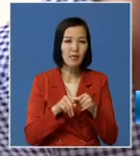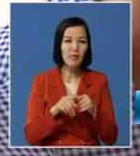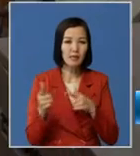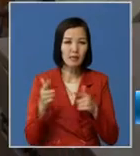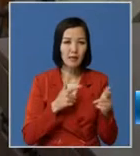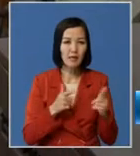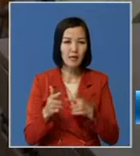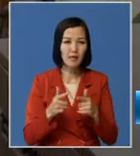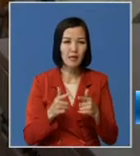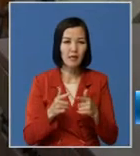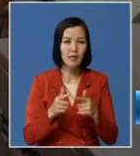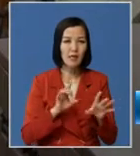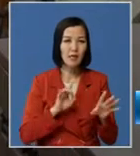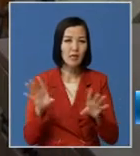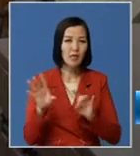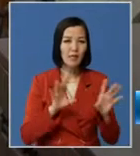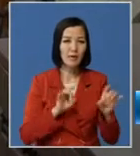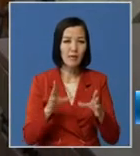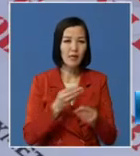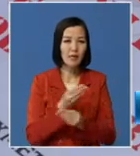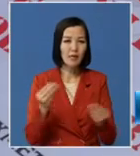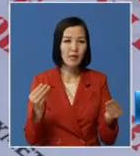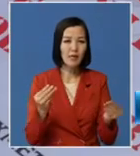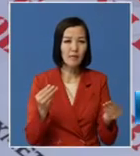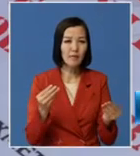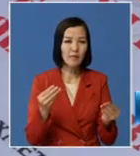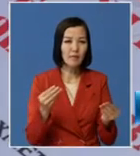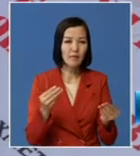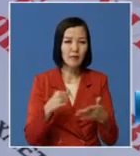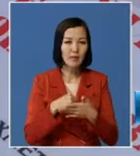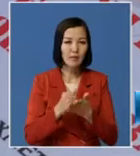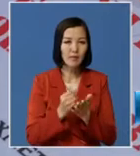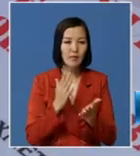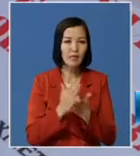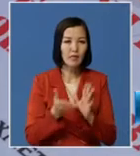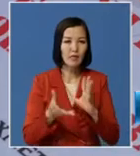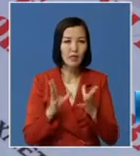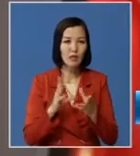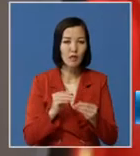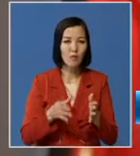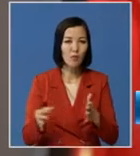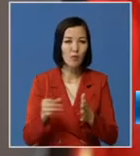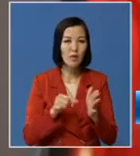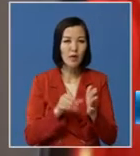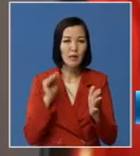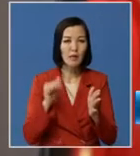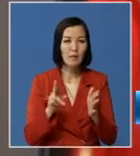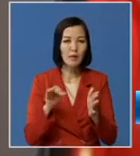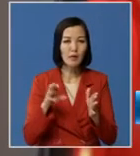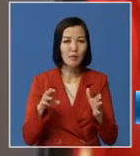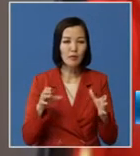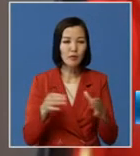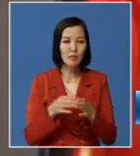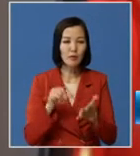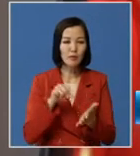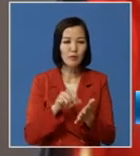сақадай сай. Жаднамалары таратылып, мамандары тиісті аймақтарына бекітілген. Жалпы облыста 6000-нан аса